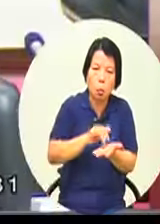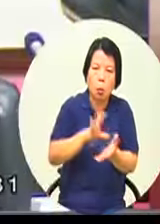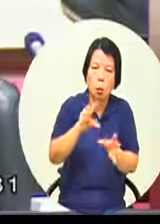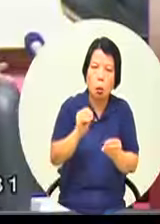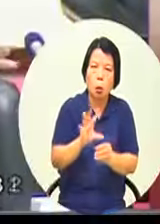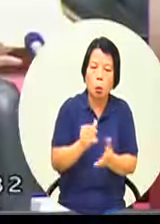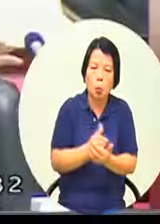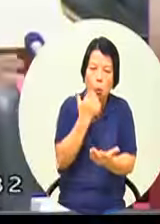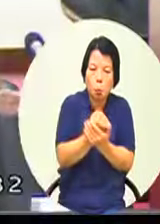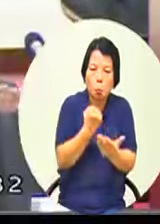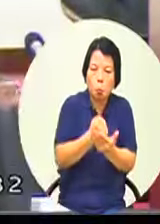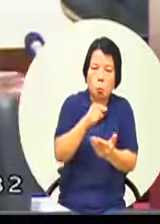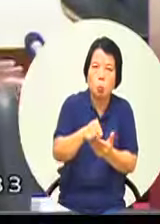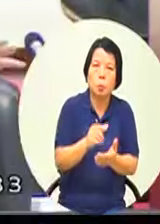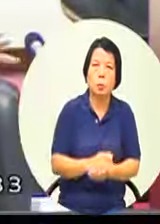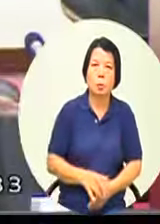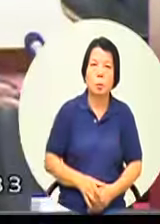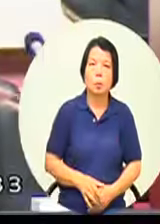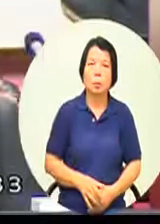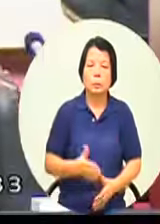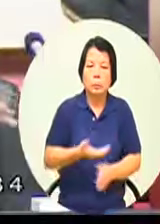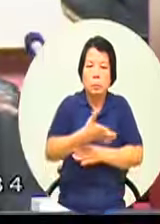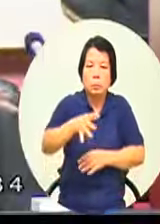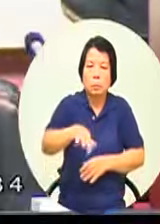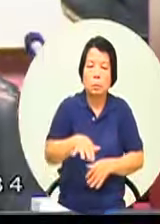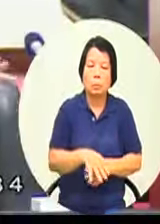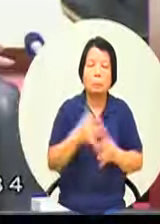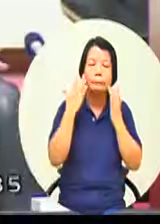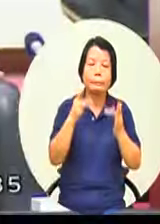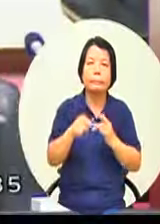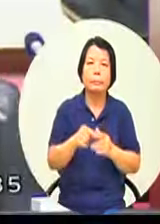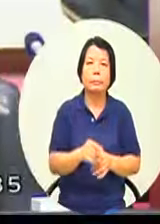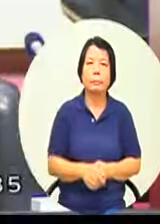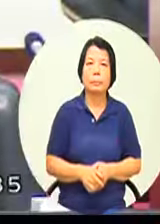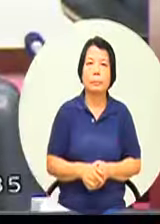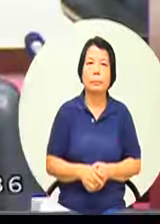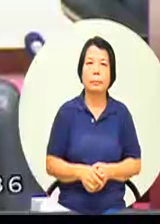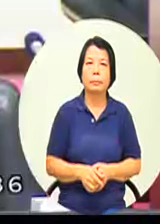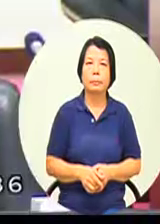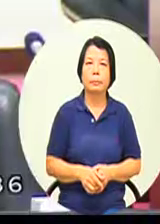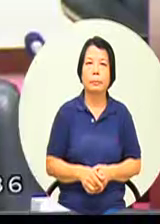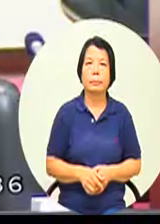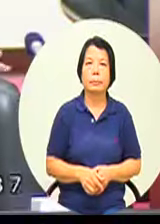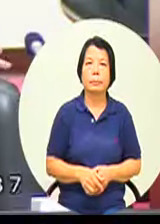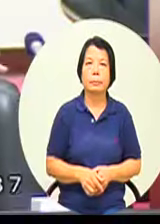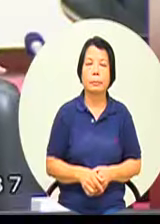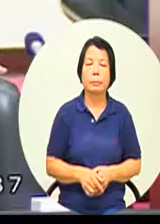还残留在里面，让这个菜啊是属于